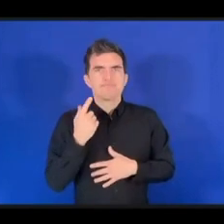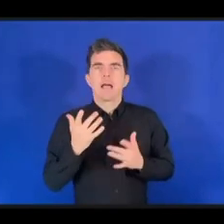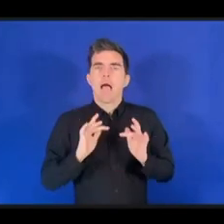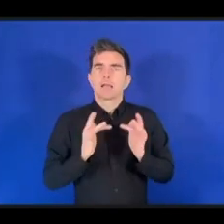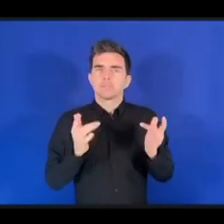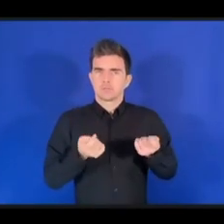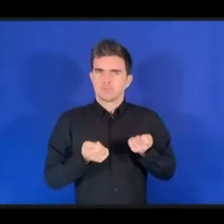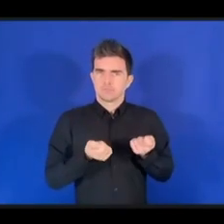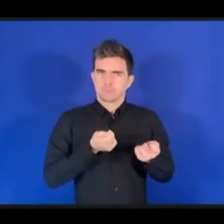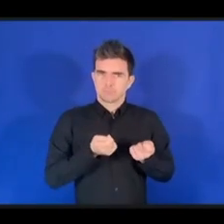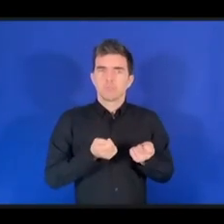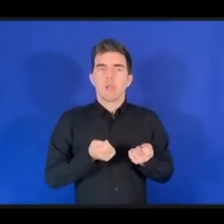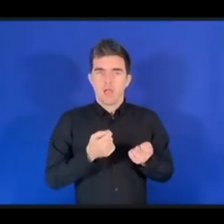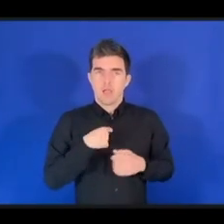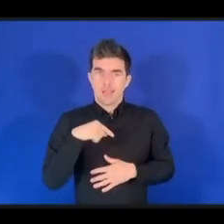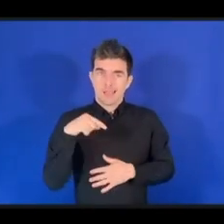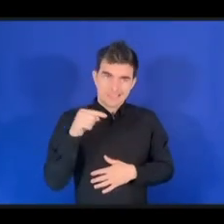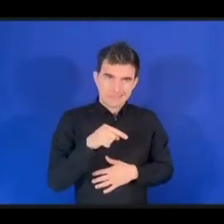d'abord Bernadette